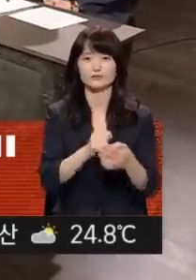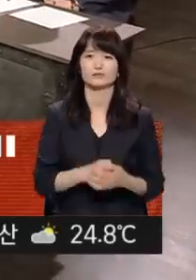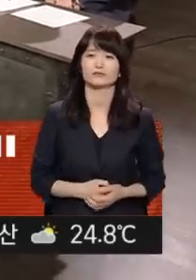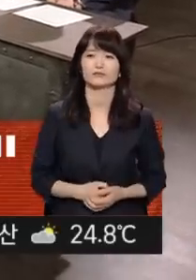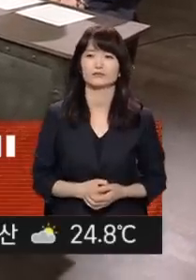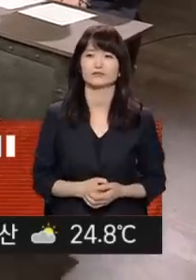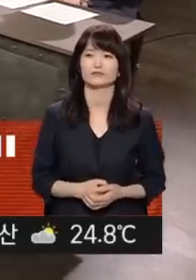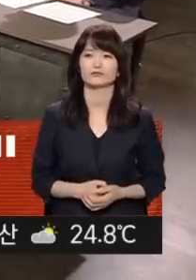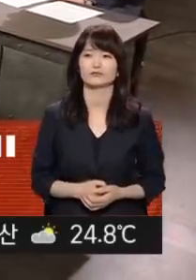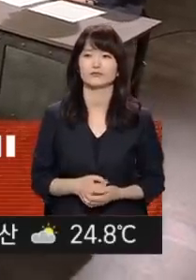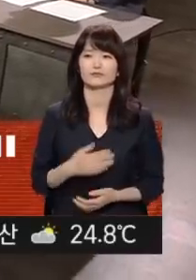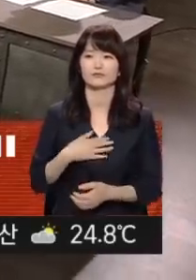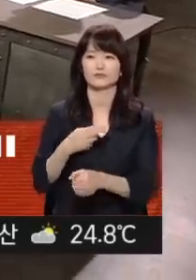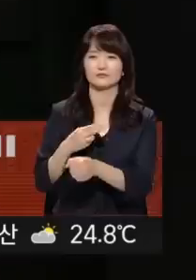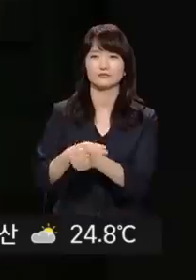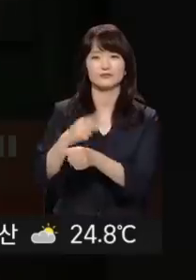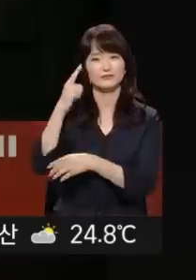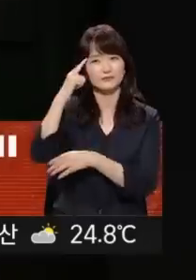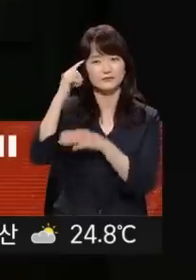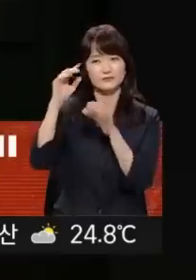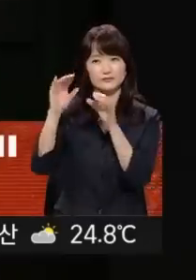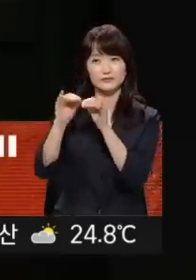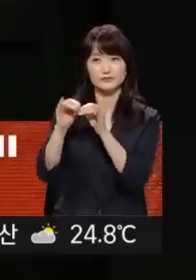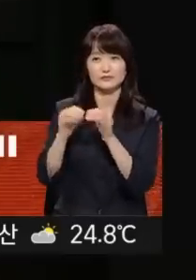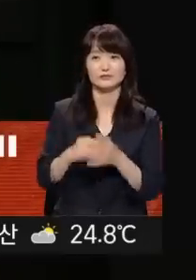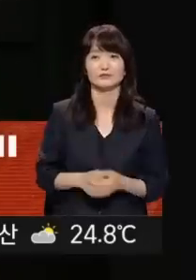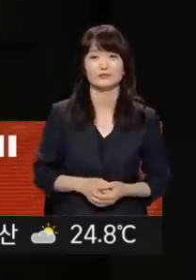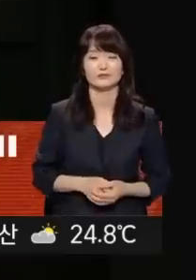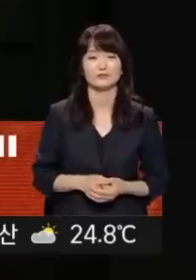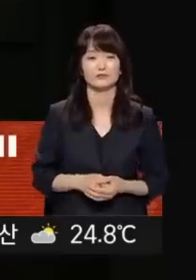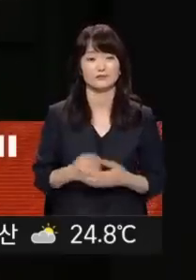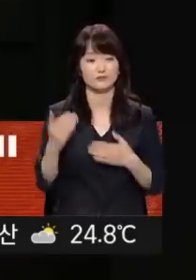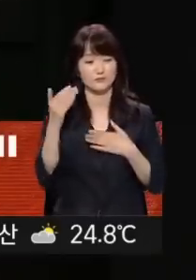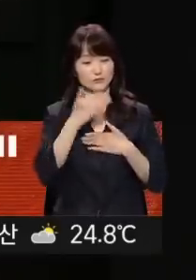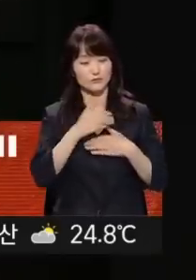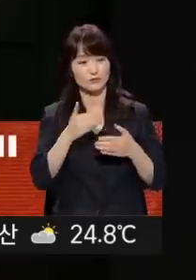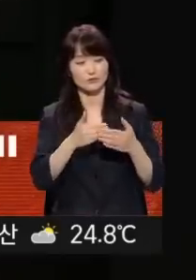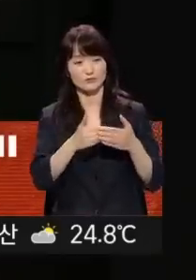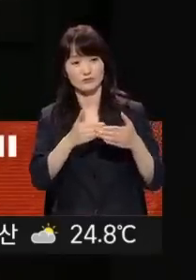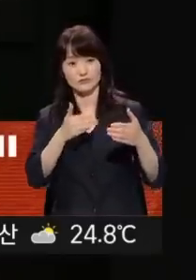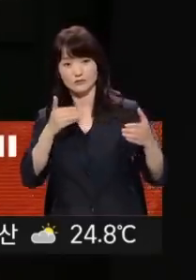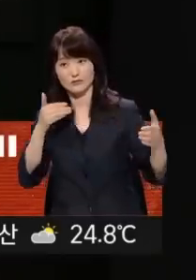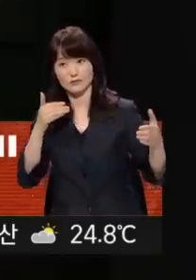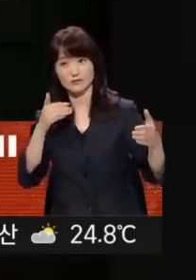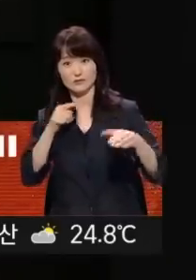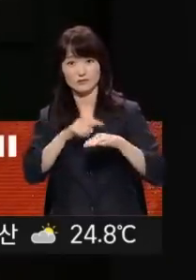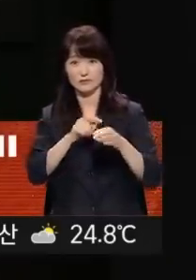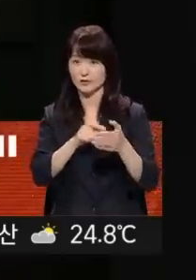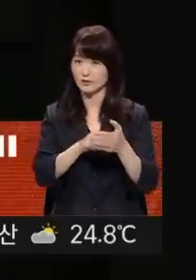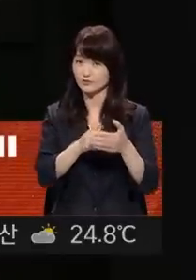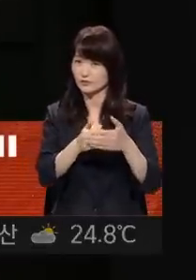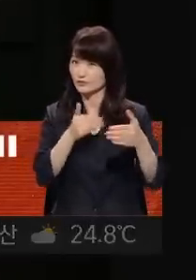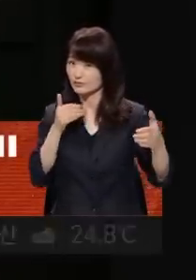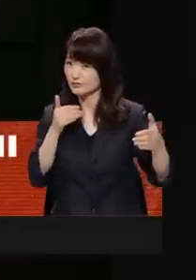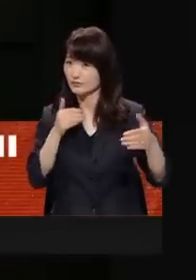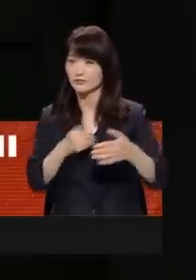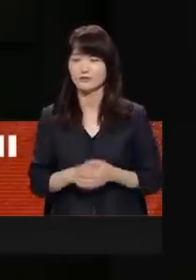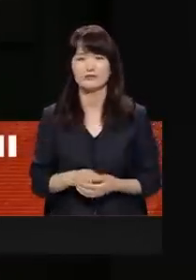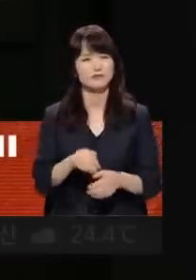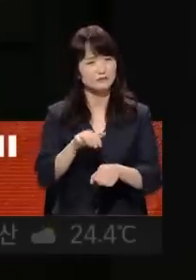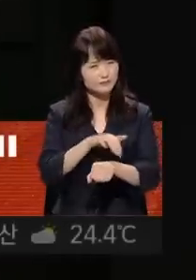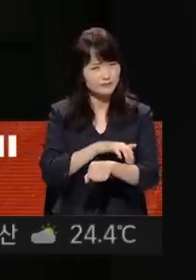저는 교수님 말씀에 적극 공감합니다 몸이 멀어지면 마음도 멀어지는게 아닐까 하는 생각이 좀 드는데 정